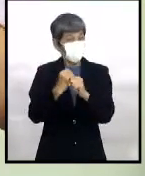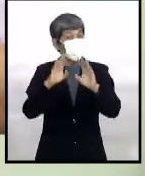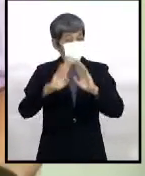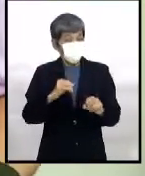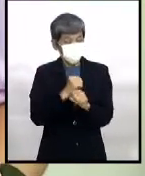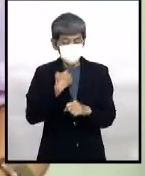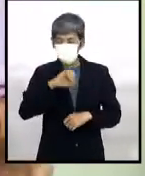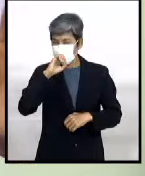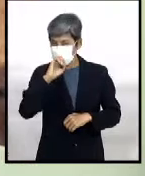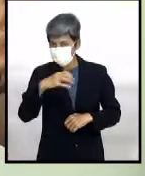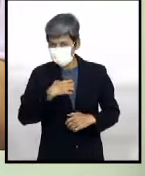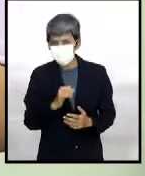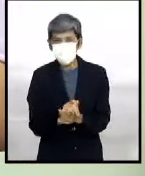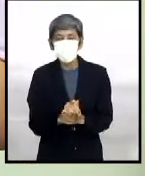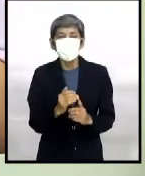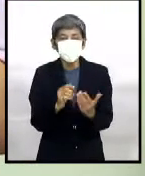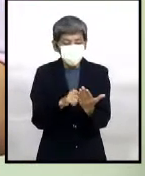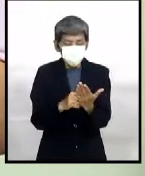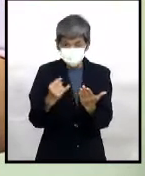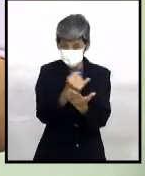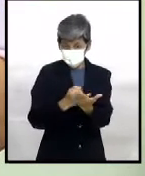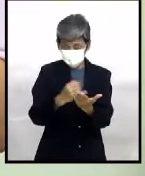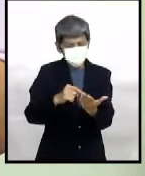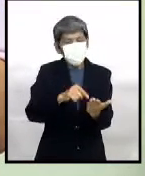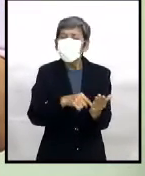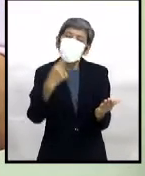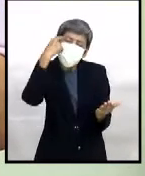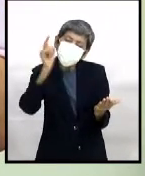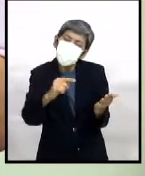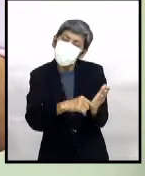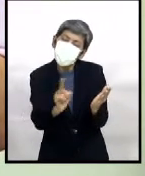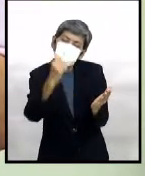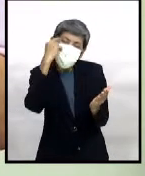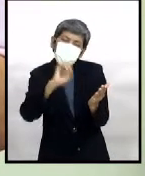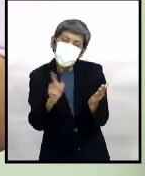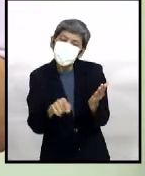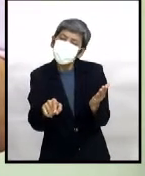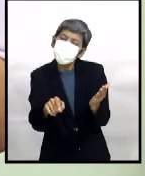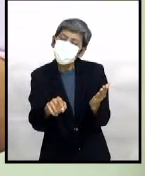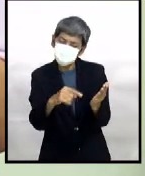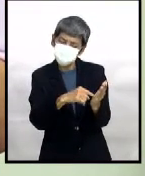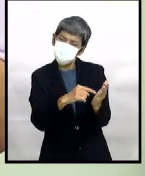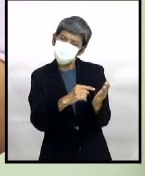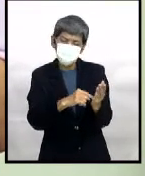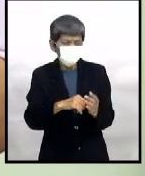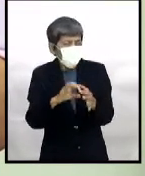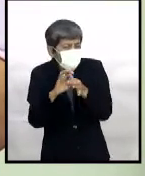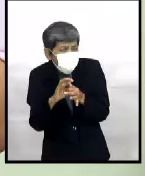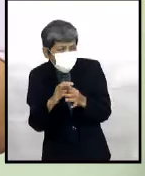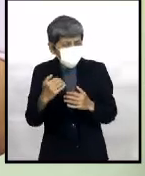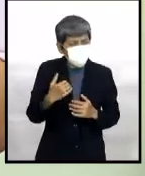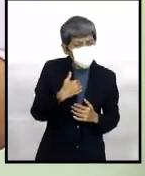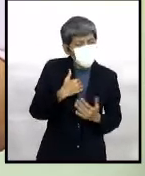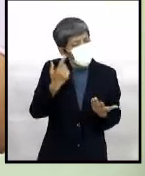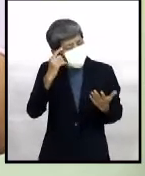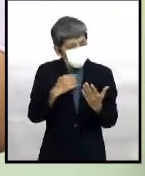ก็คืออย่างที่คุณอุ๋ยบอกก็คือการอ่านวิเคราะห์รูปวาดเด็กว่าเขาคิดอะไรเขากำลังกังวลอะไรเขากิน